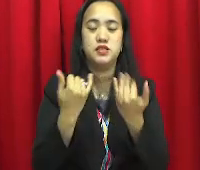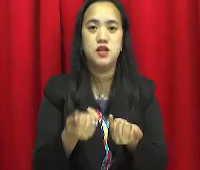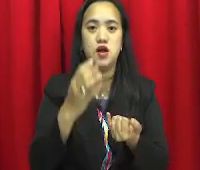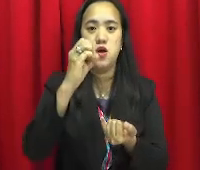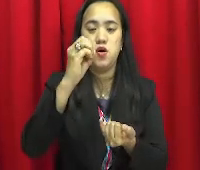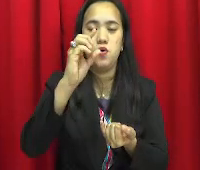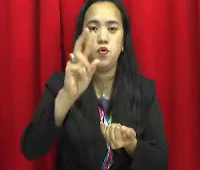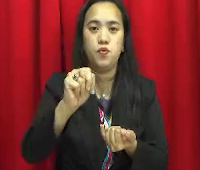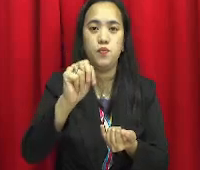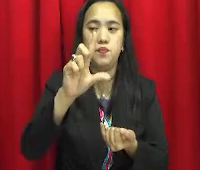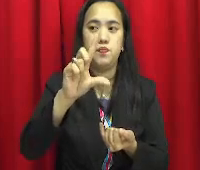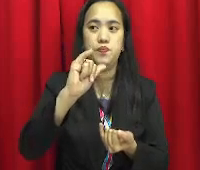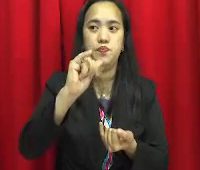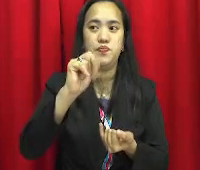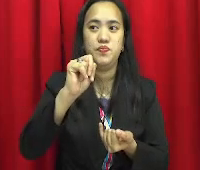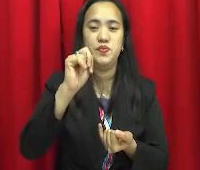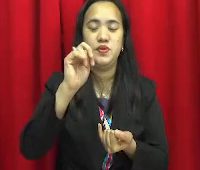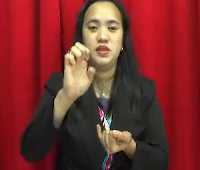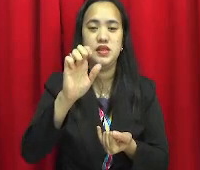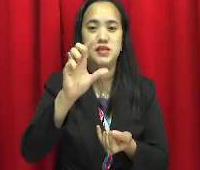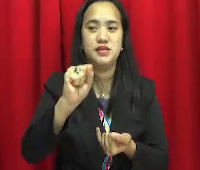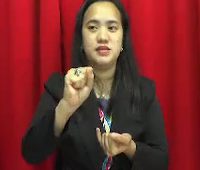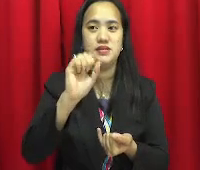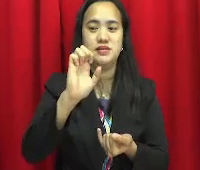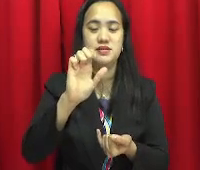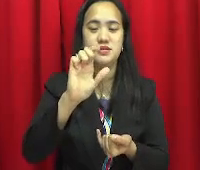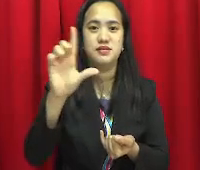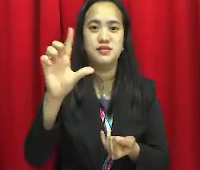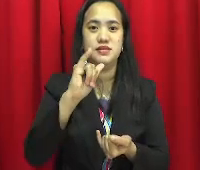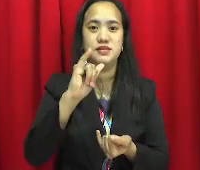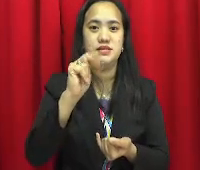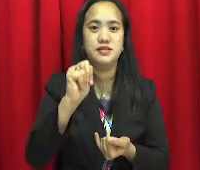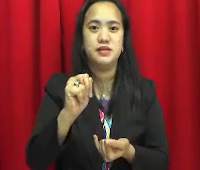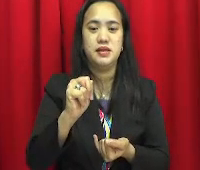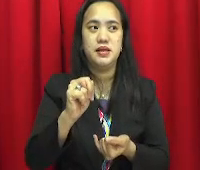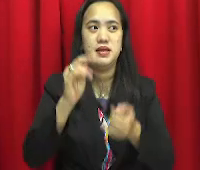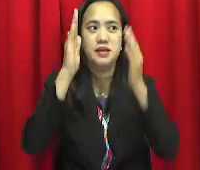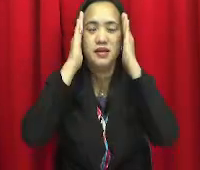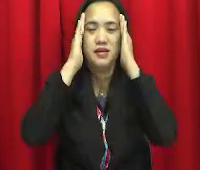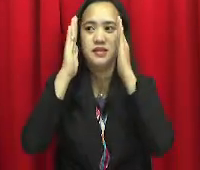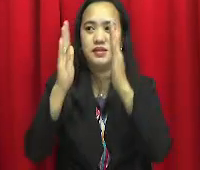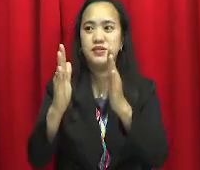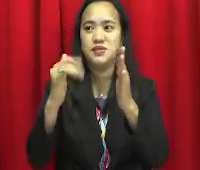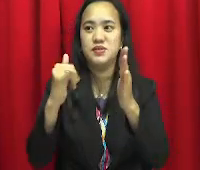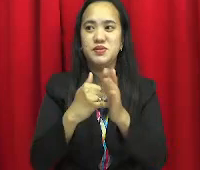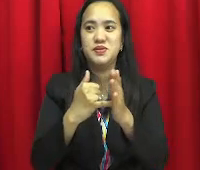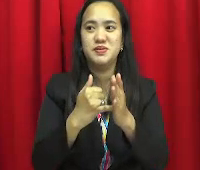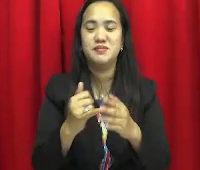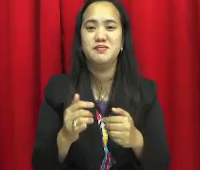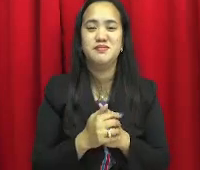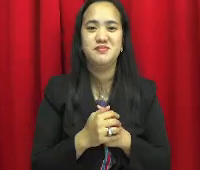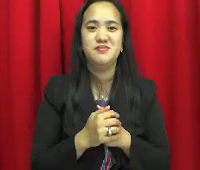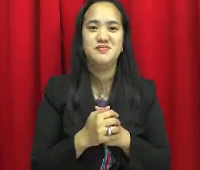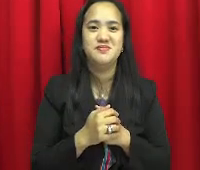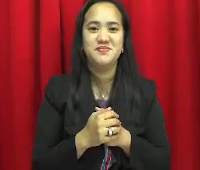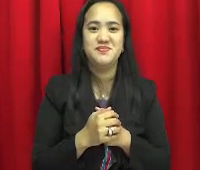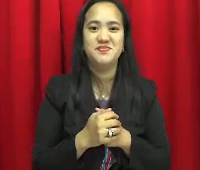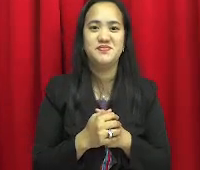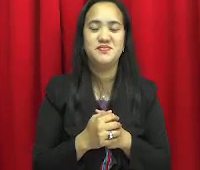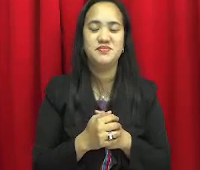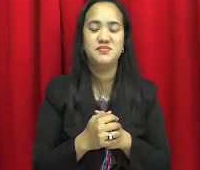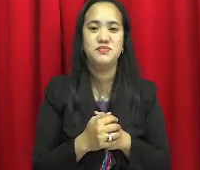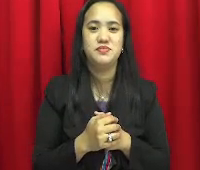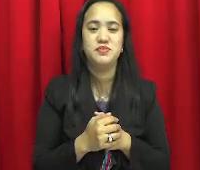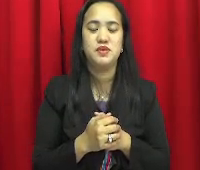hanggang sa ngayon, ha? Hindi pa. Alright, sige. Pay attention. Alright. Na hanggang sa ngayon, ni